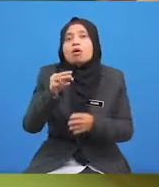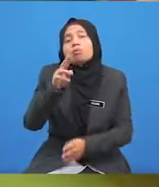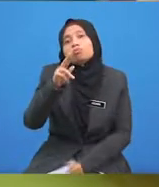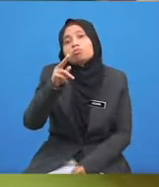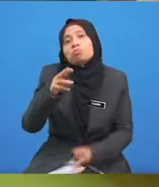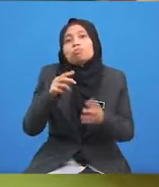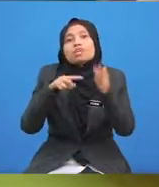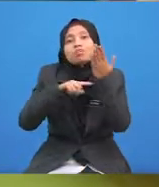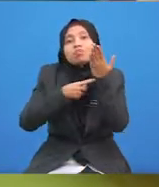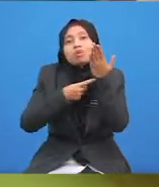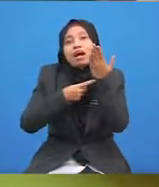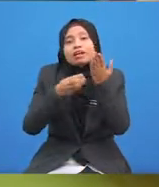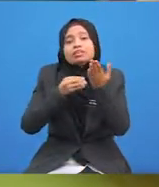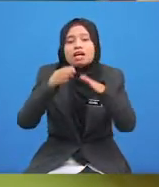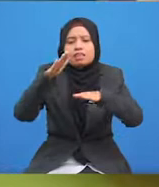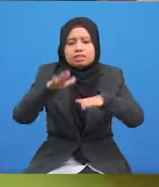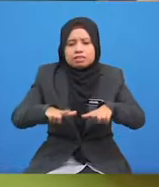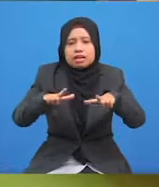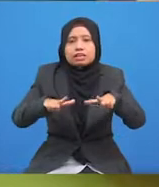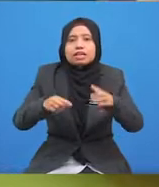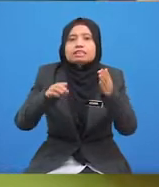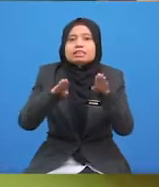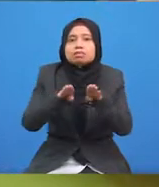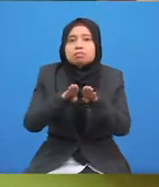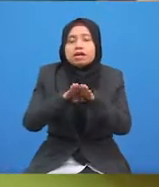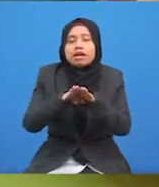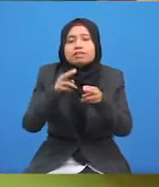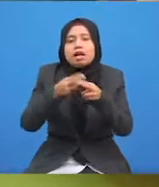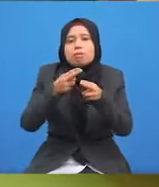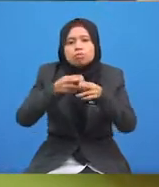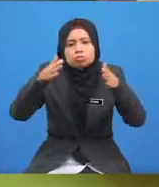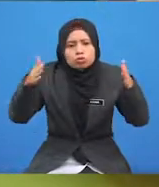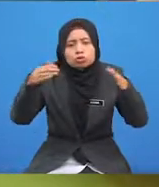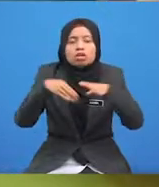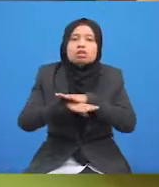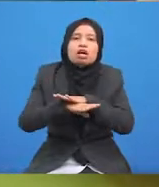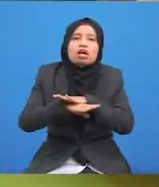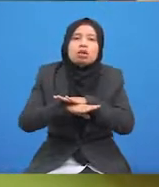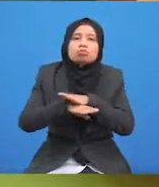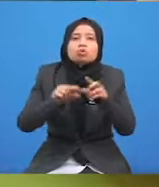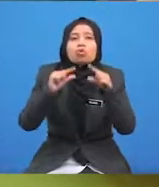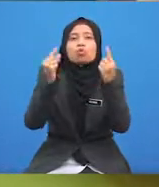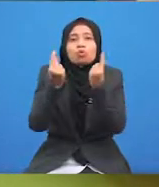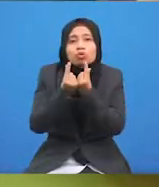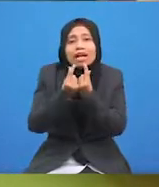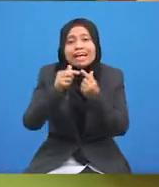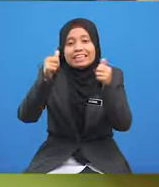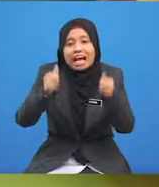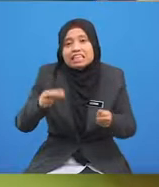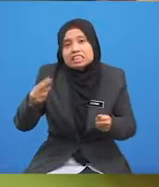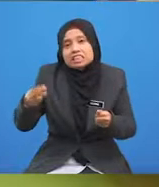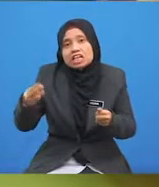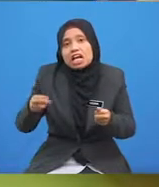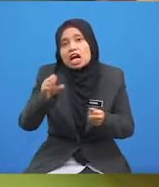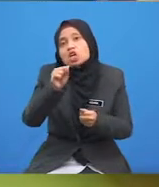Protegomena, lantas meletakkannya sebagai suatu nama besar dalam kalangan ahli sejarah,